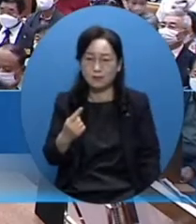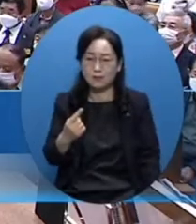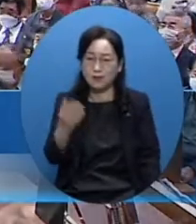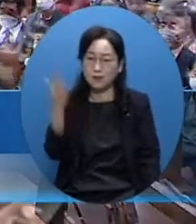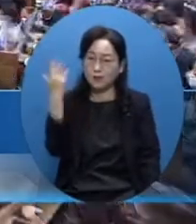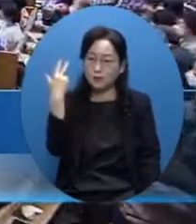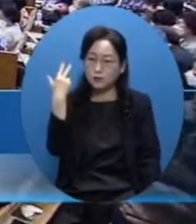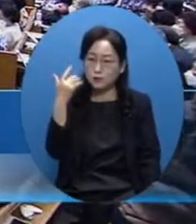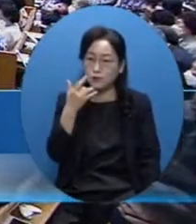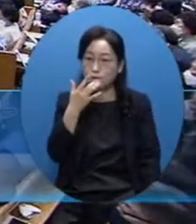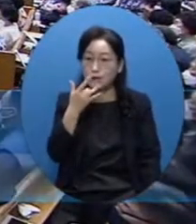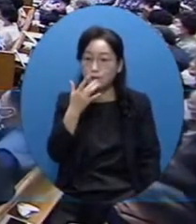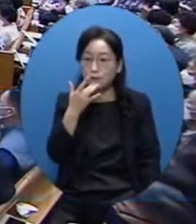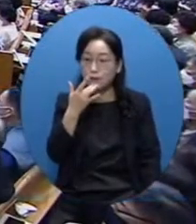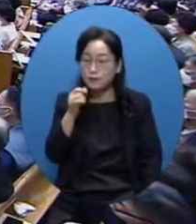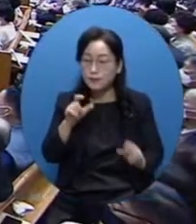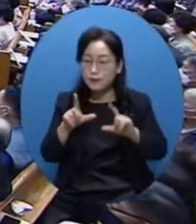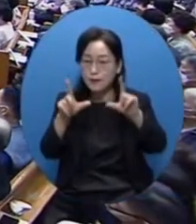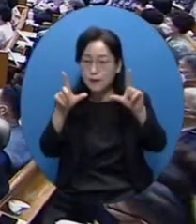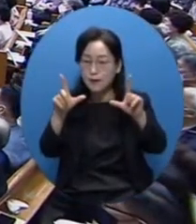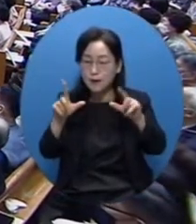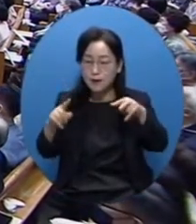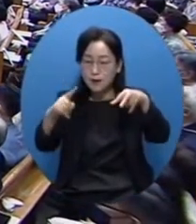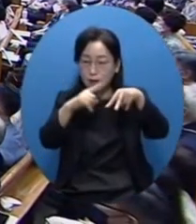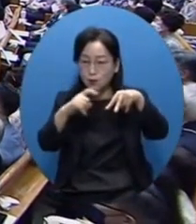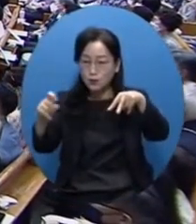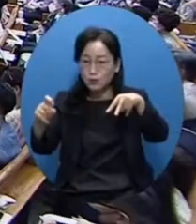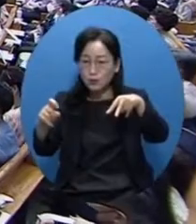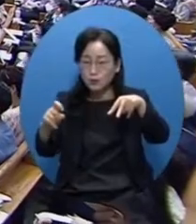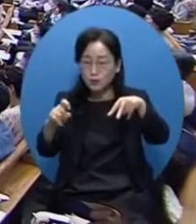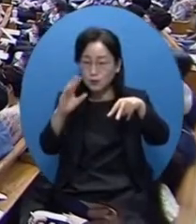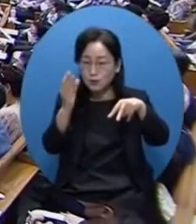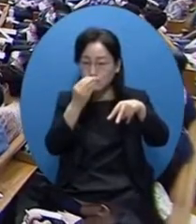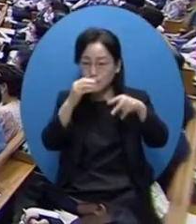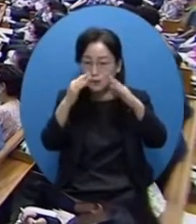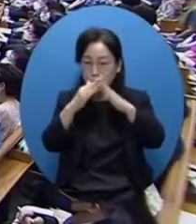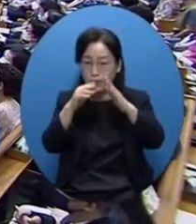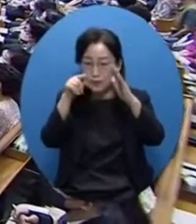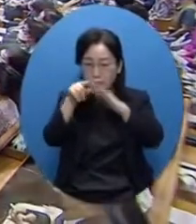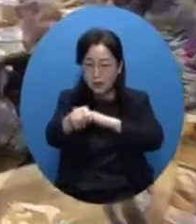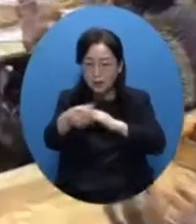l 동대문 성전 입당 예배를 갔었습니다